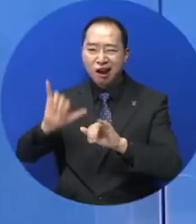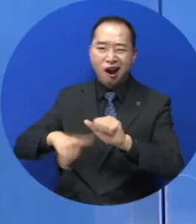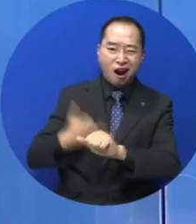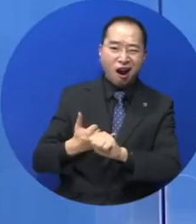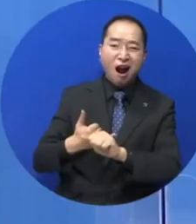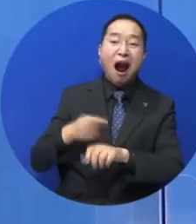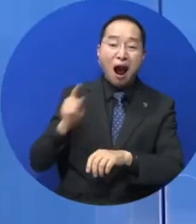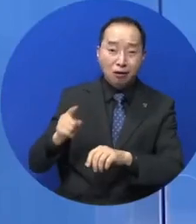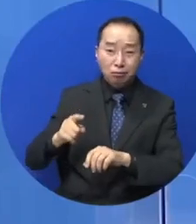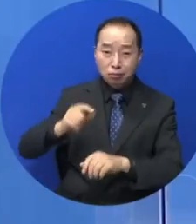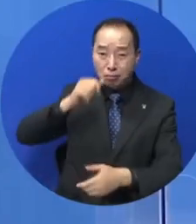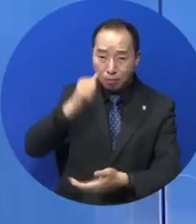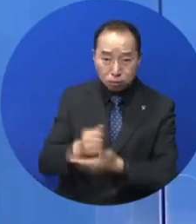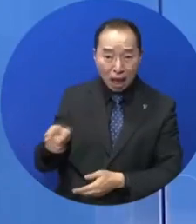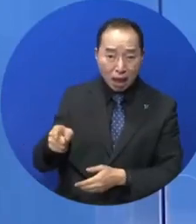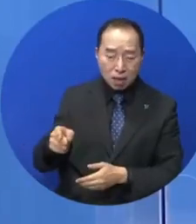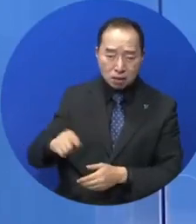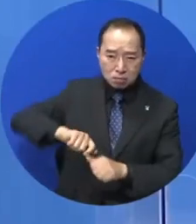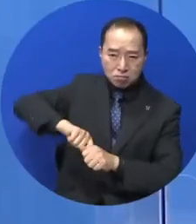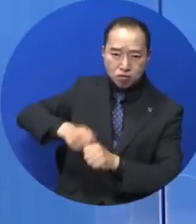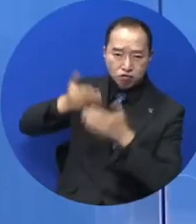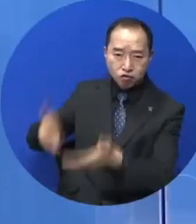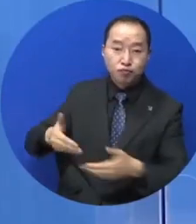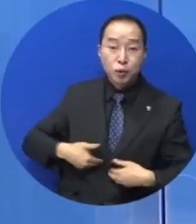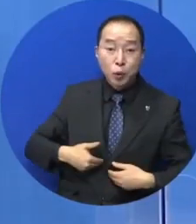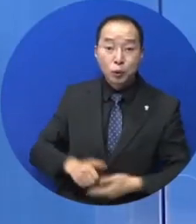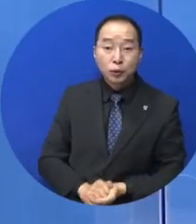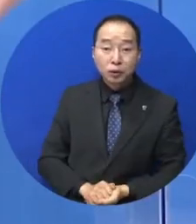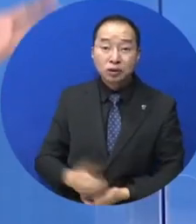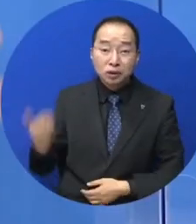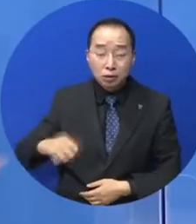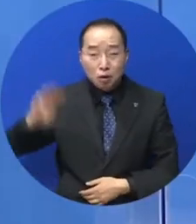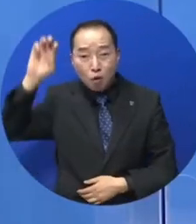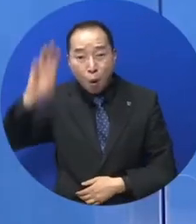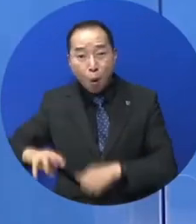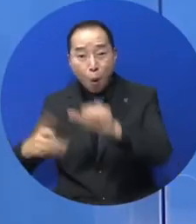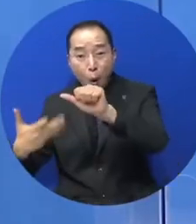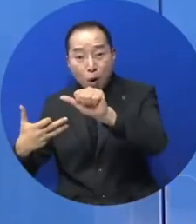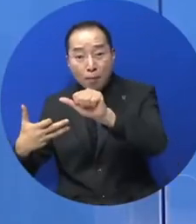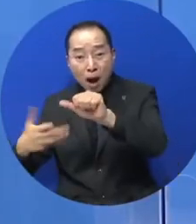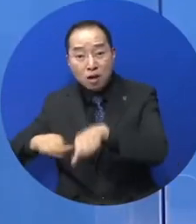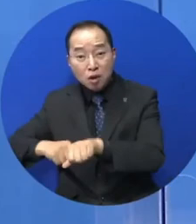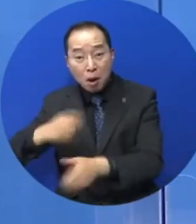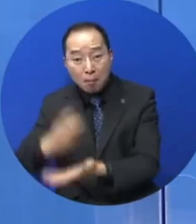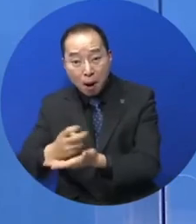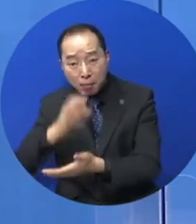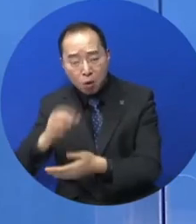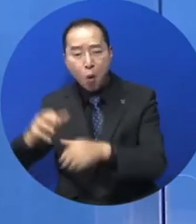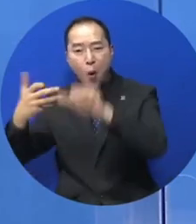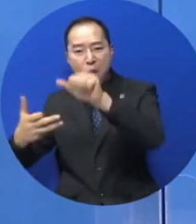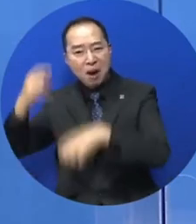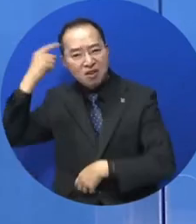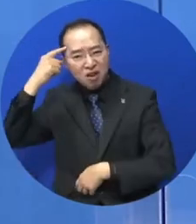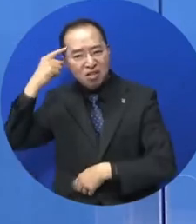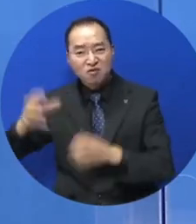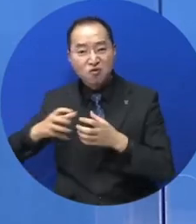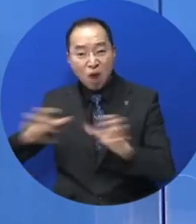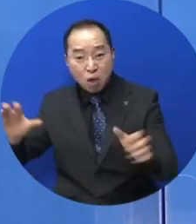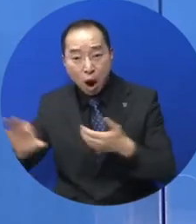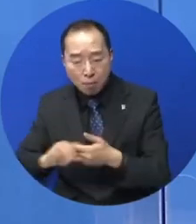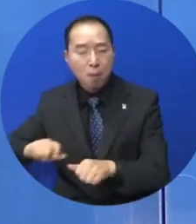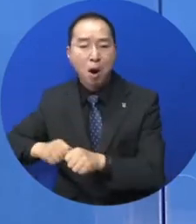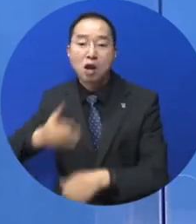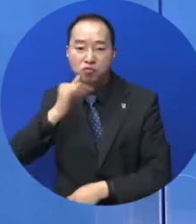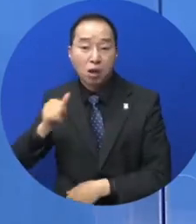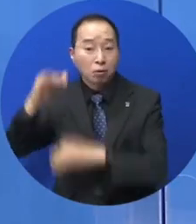징벌적 손해배상 제도를 도입해야 되고 심지어 우리가 이번에 5.18 처벌법에 보면 5.18 정신을 훼손하는 경우에는 처벌할 수